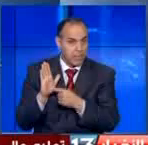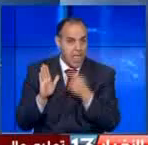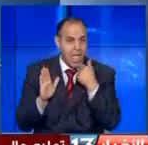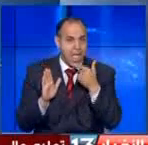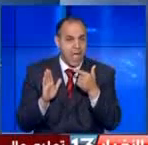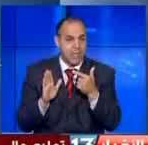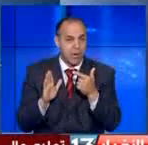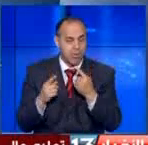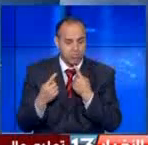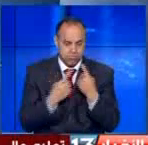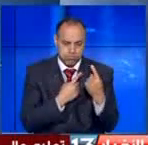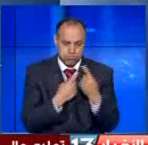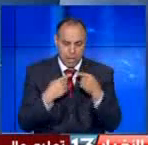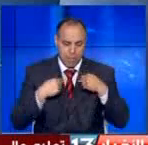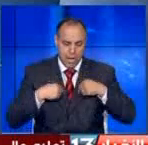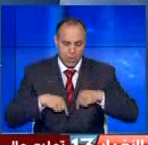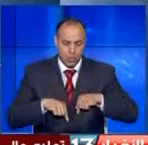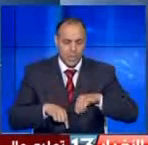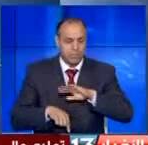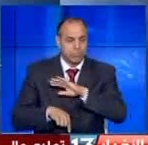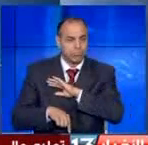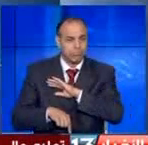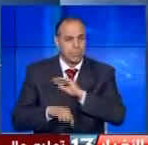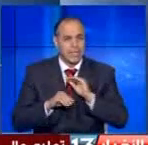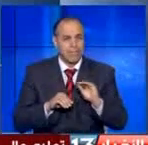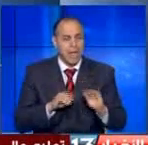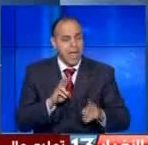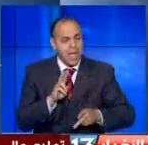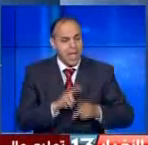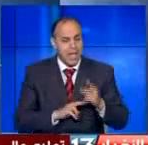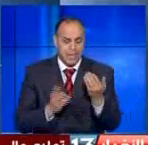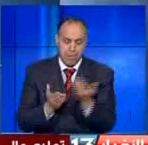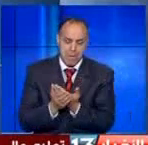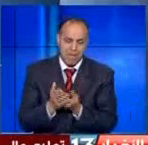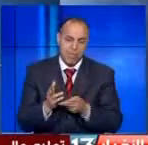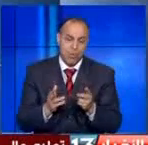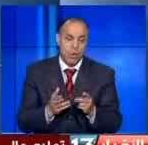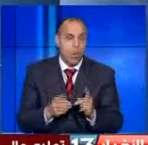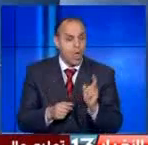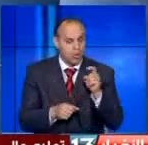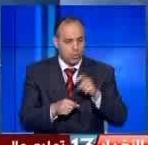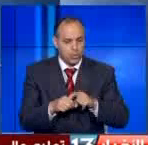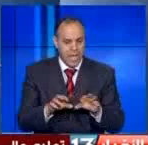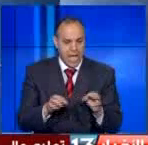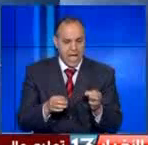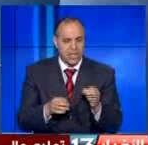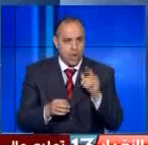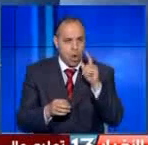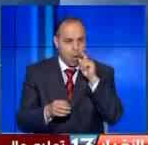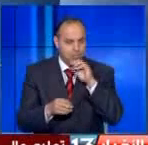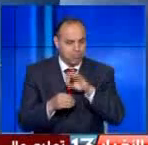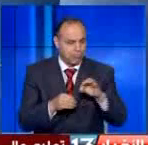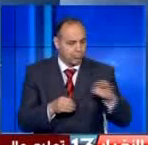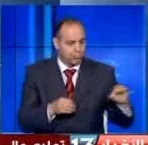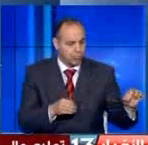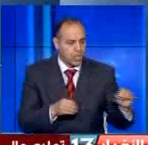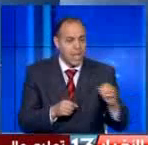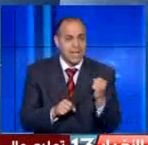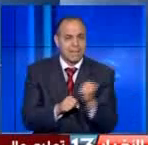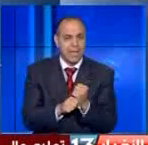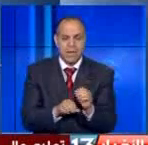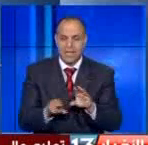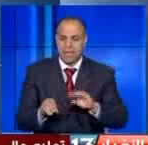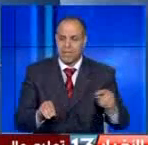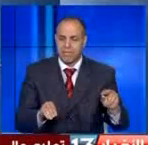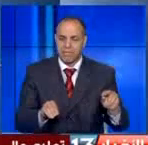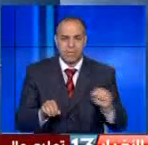أنها بصدد التفاوض مع وزارة الإشراف على أكثر من ملف، وتشارك في 10 لجان فرعية تعمل